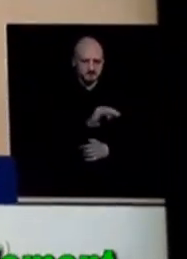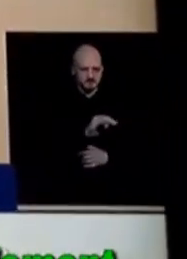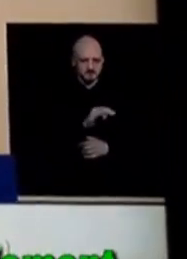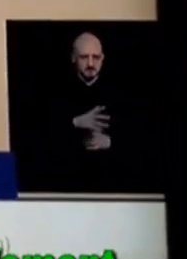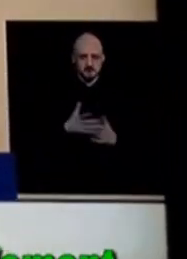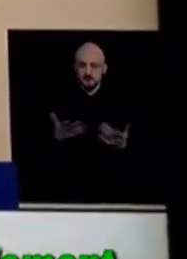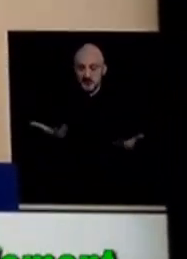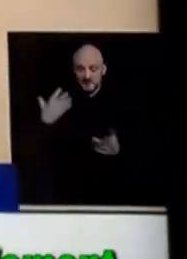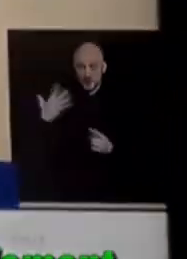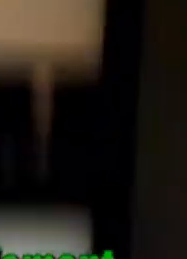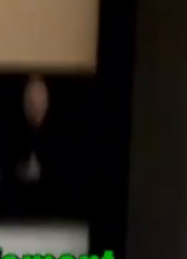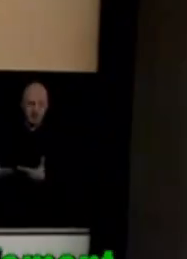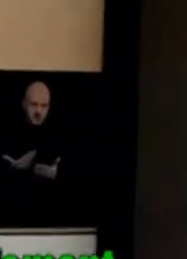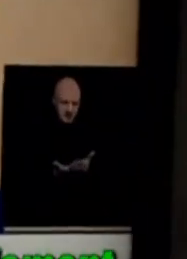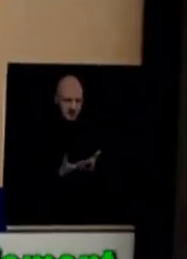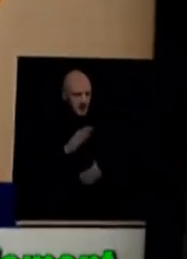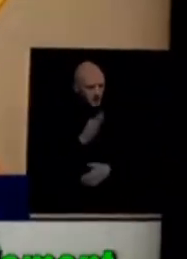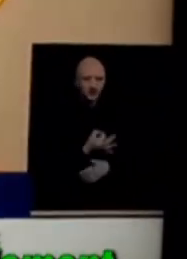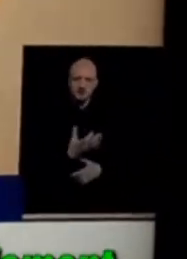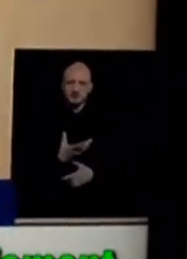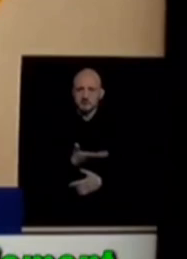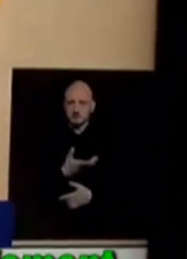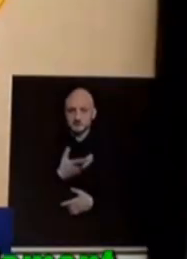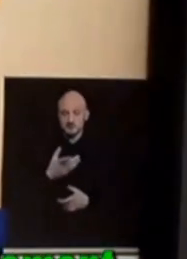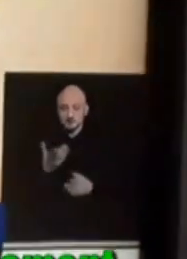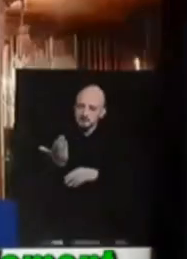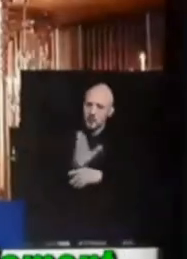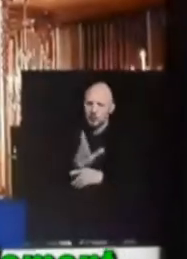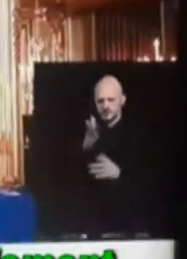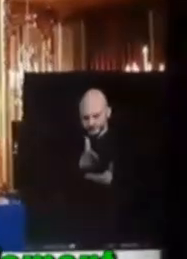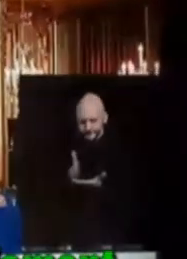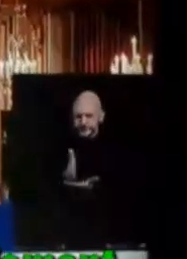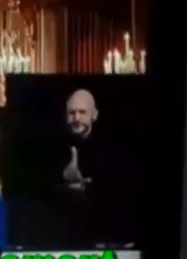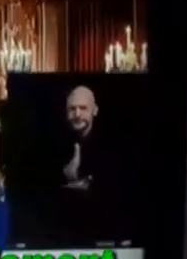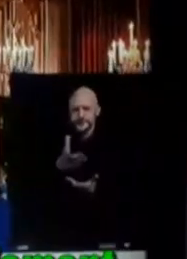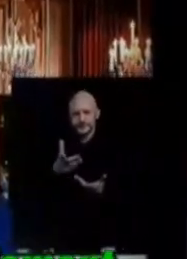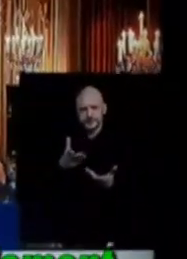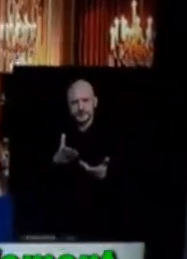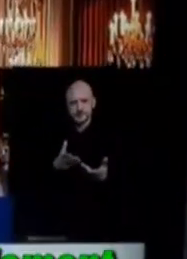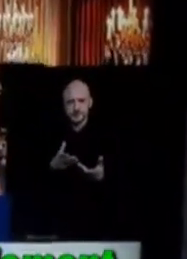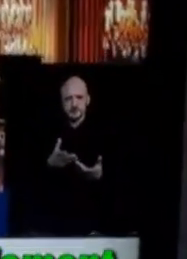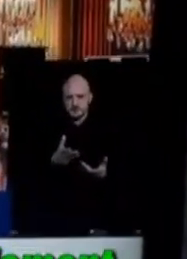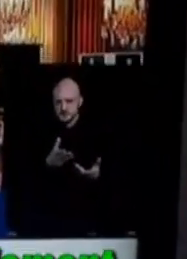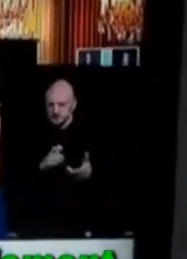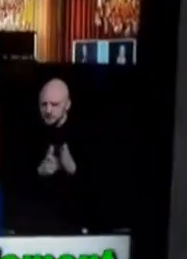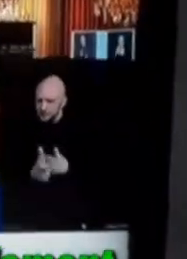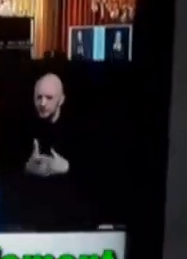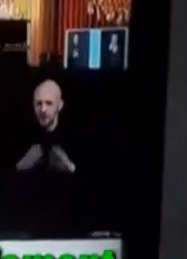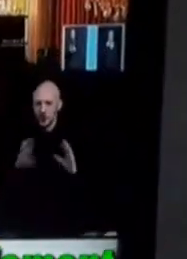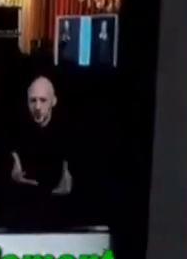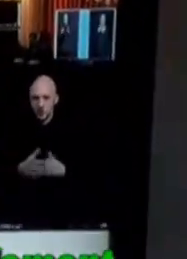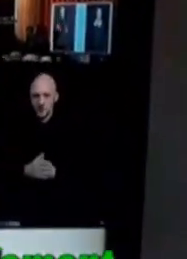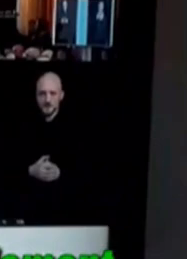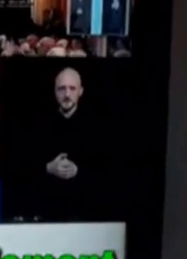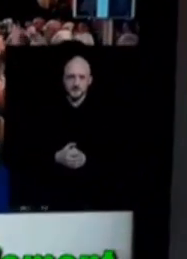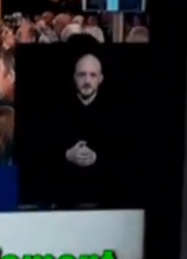faire, celui des élections humaines. Mais nous devons avoir un état exemplaire, des collectivités locales exemplaires sur ce sujet. Et la